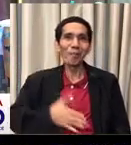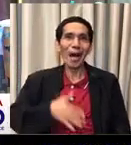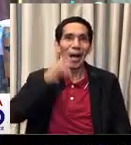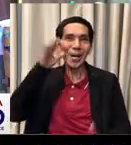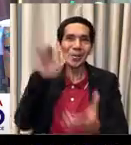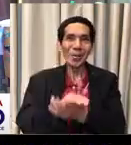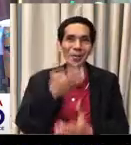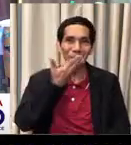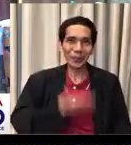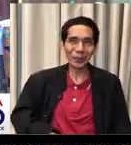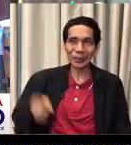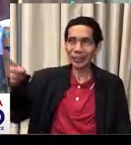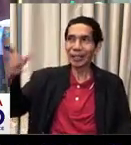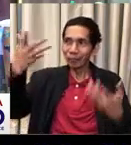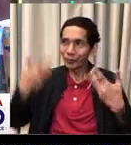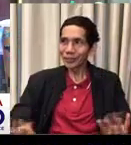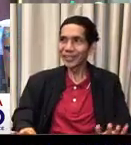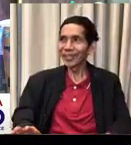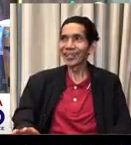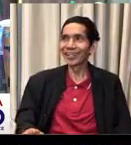Tapos na, oh.